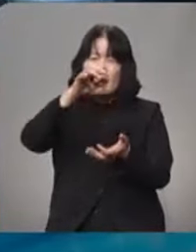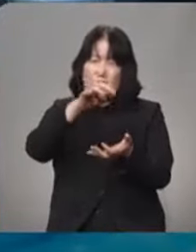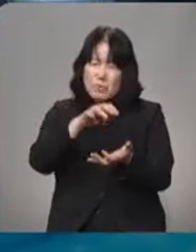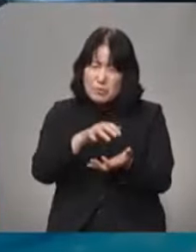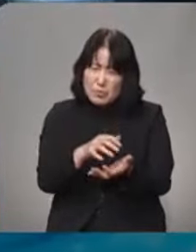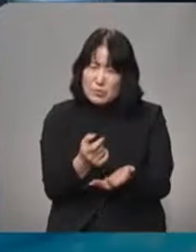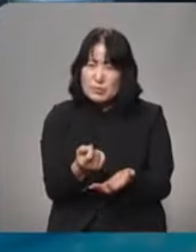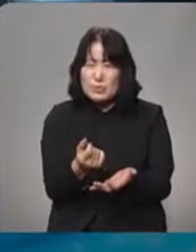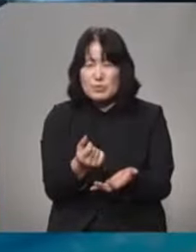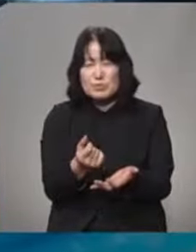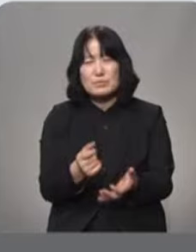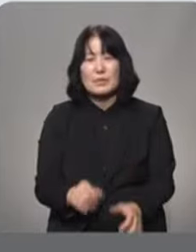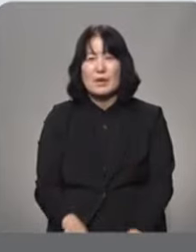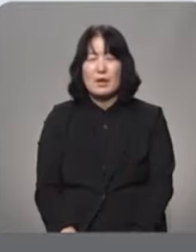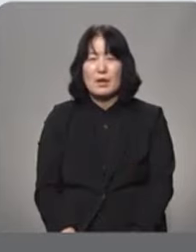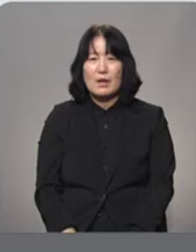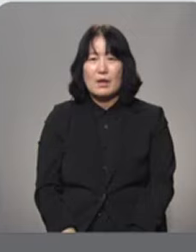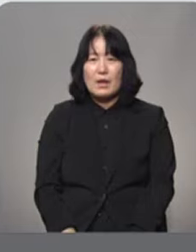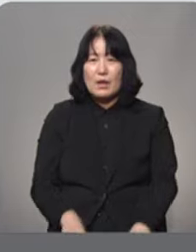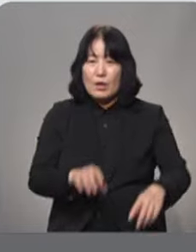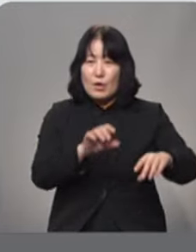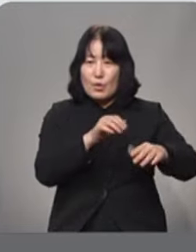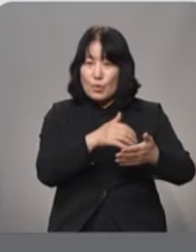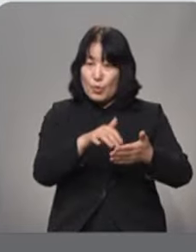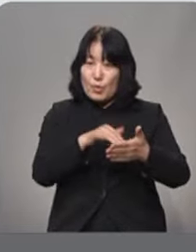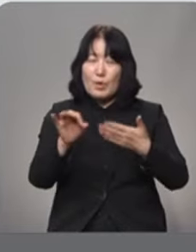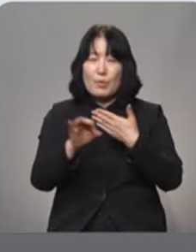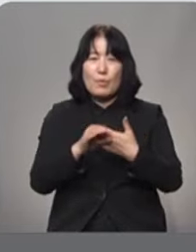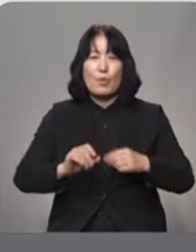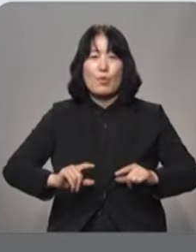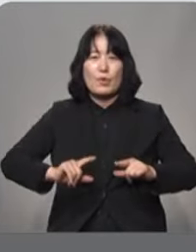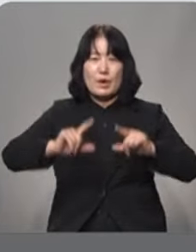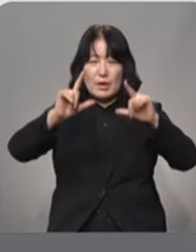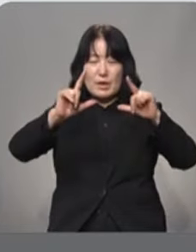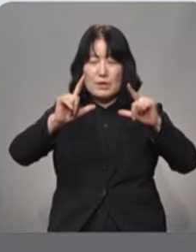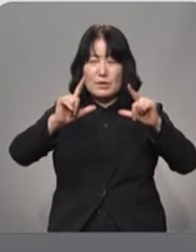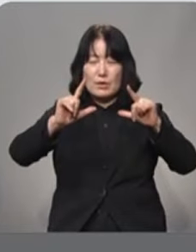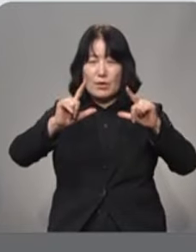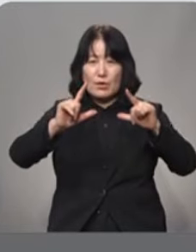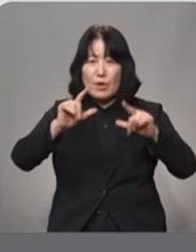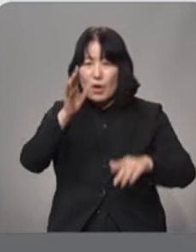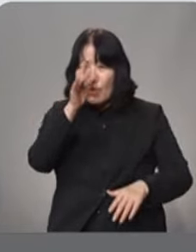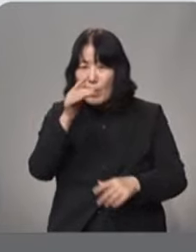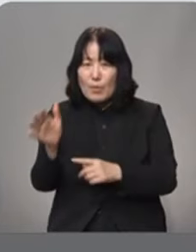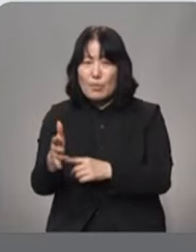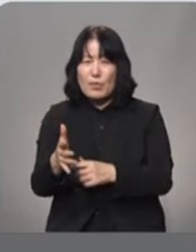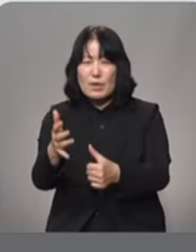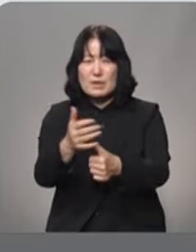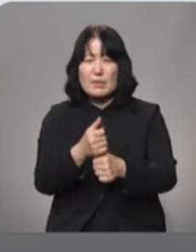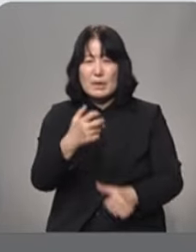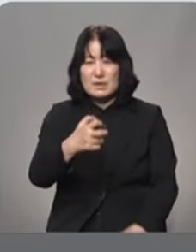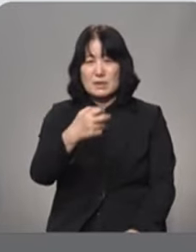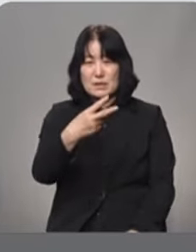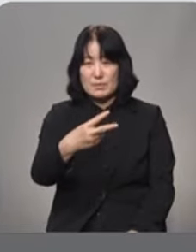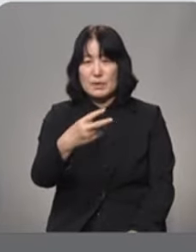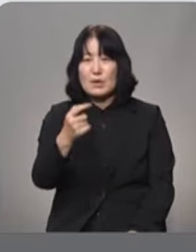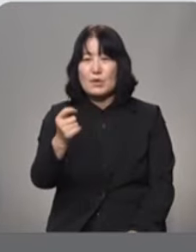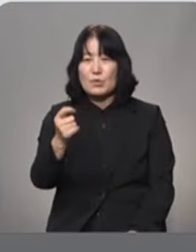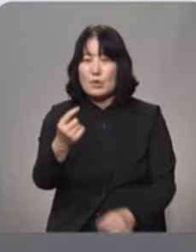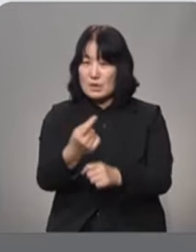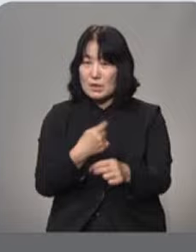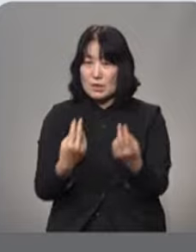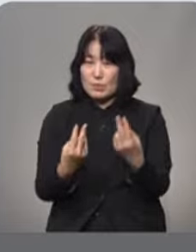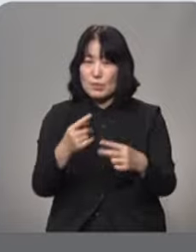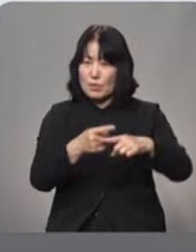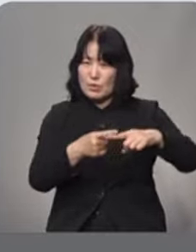미치지 못합니다. 강원도 통계에 따르면 올해 들어 도루묵 어획량은 72톤으로 지난해보다 절반